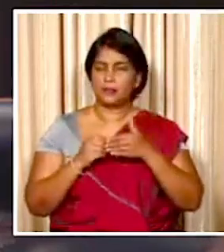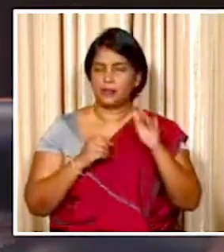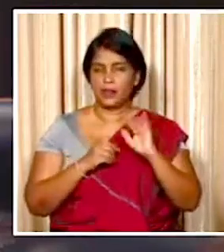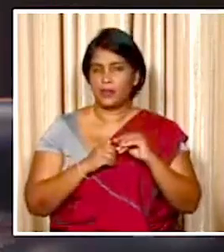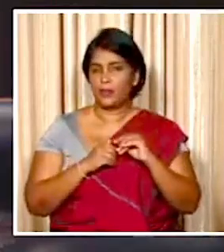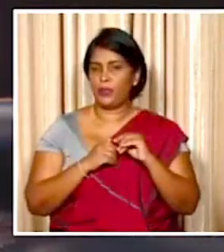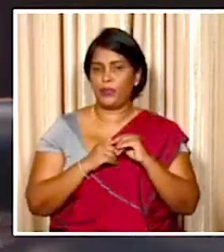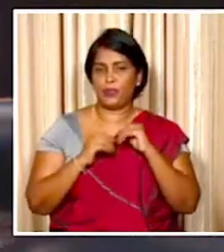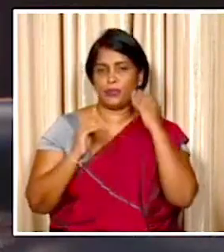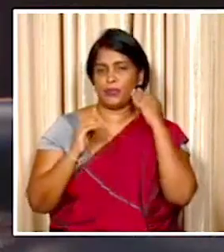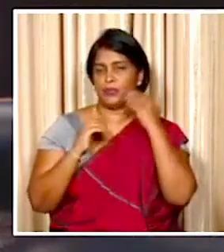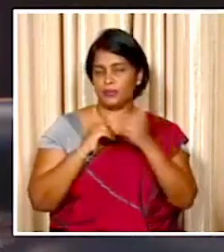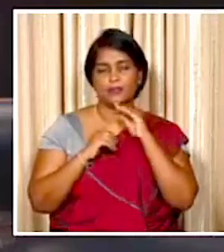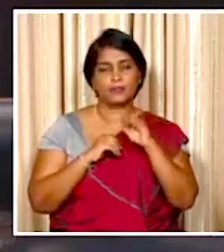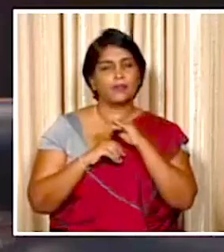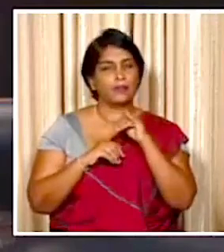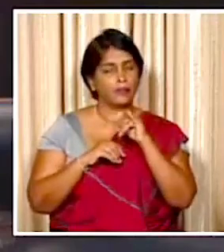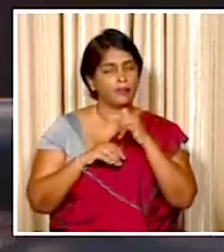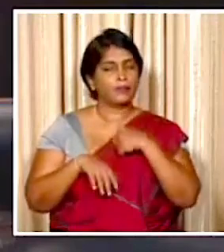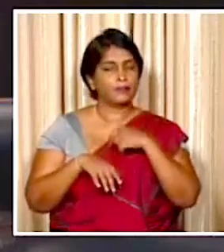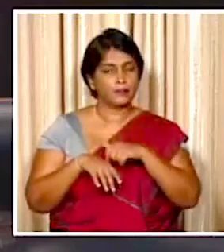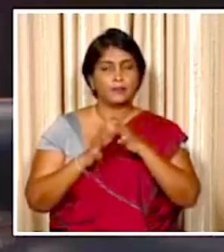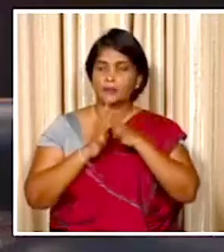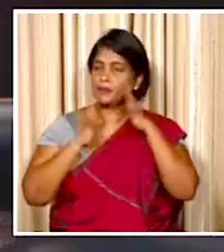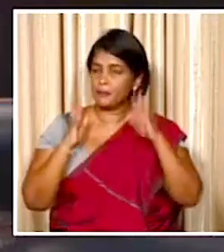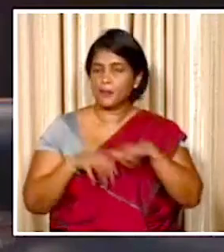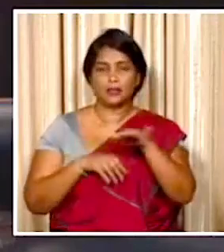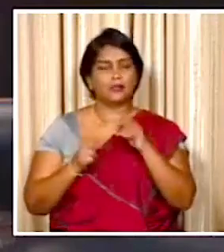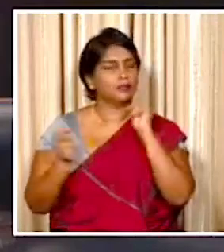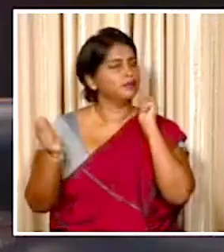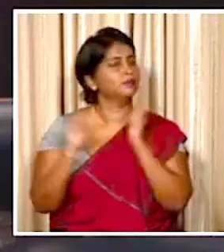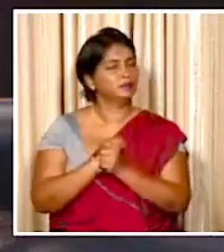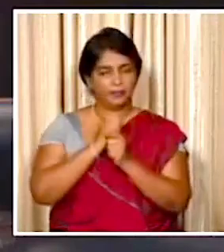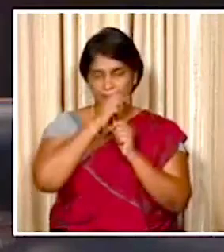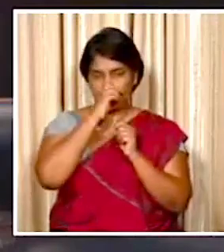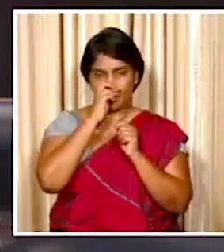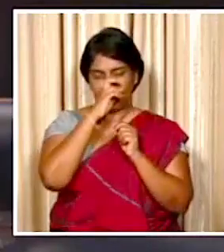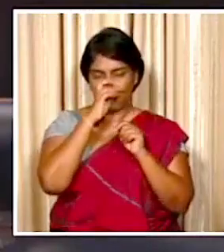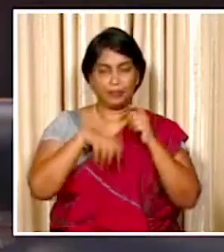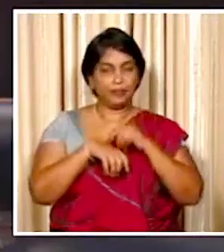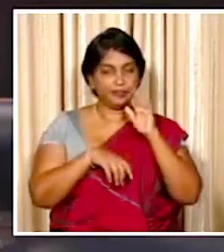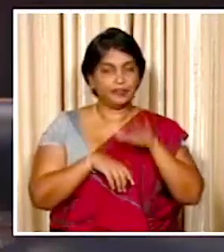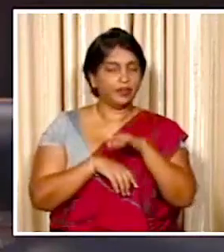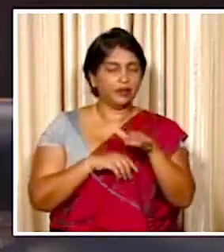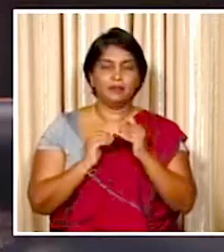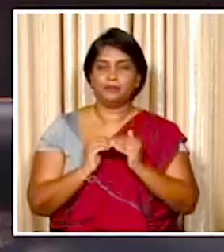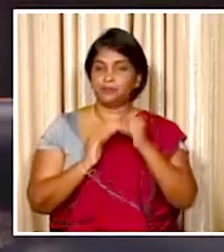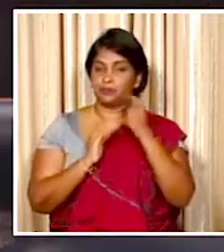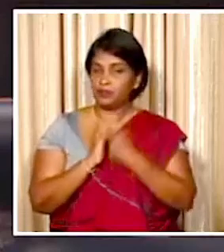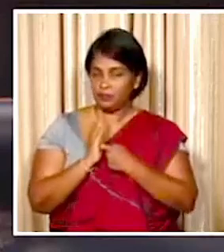जीवात्न समहार अवस्थावल विशाल समाज परिवर्तने सिद्धवेन मुहूर्तवाल ये समाज